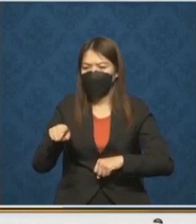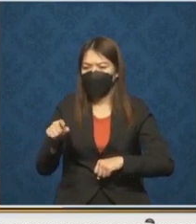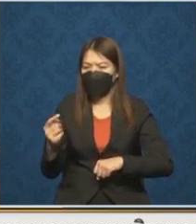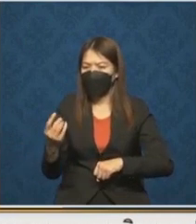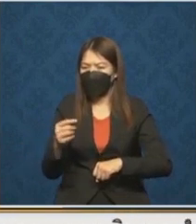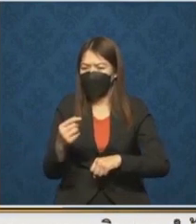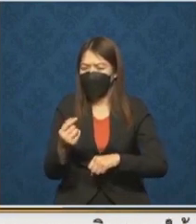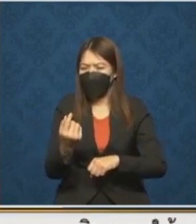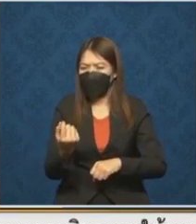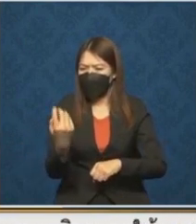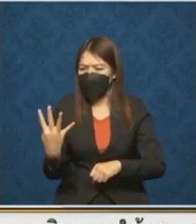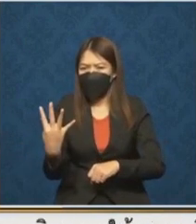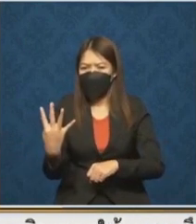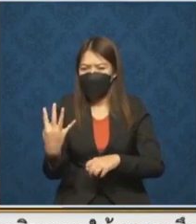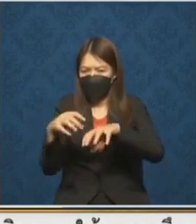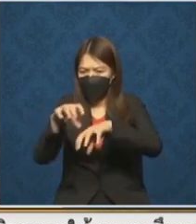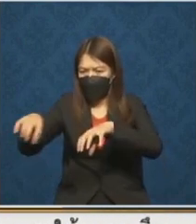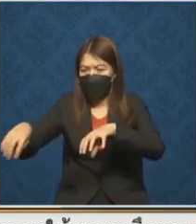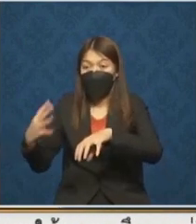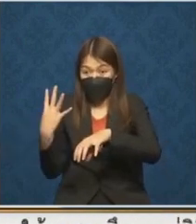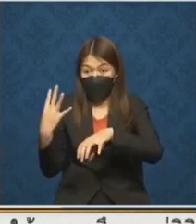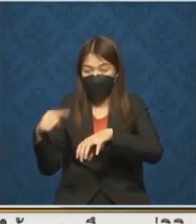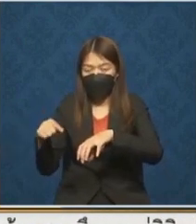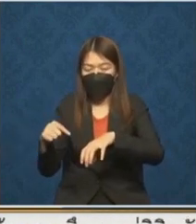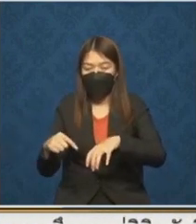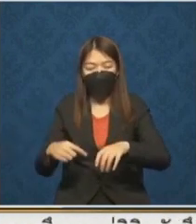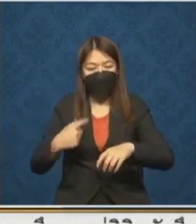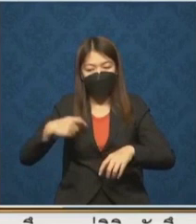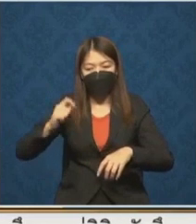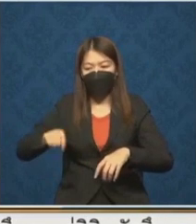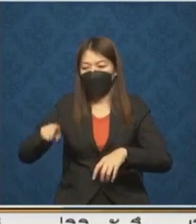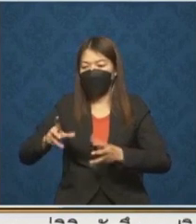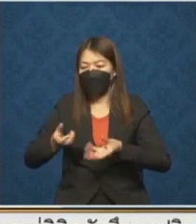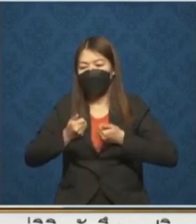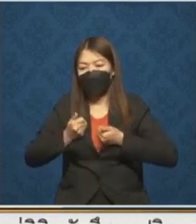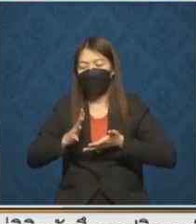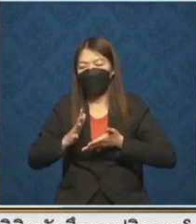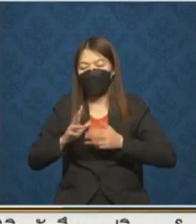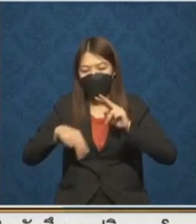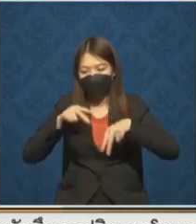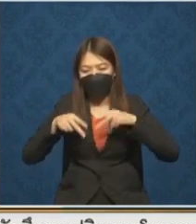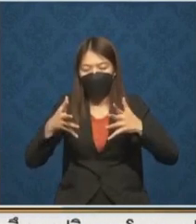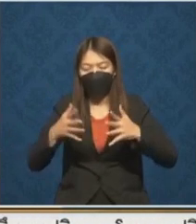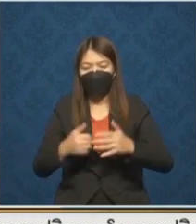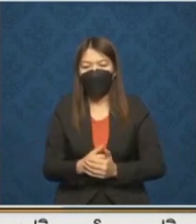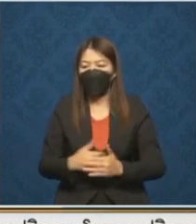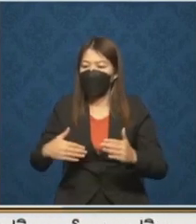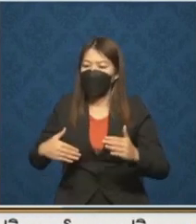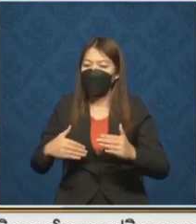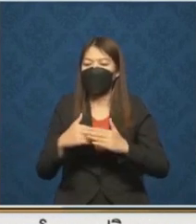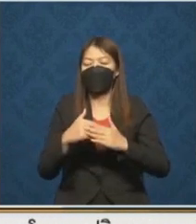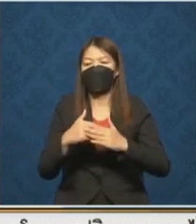ปัญหาสารอุทร วิทยัย ถูกต้องแล้วคือไม่รดีกาคดีกเป็นถึงที่สิ้นสุด